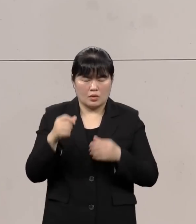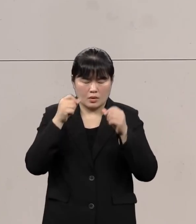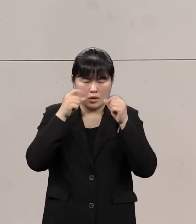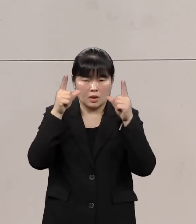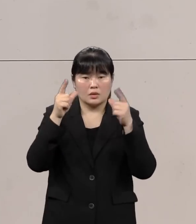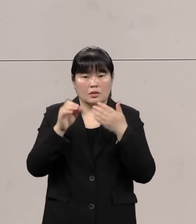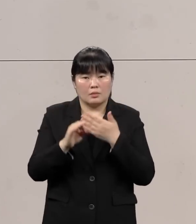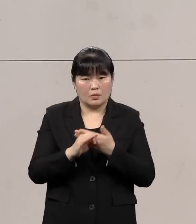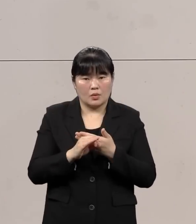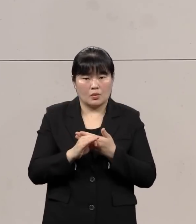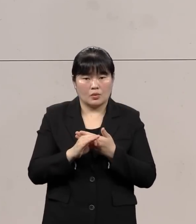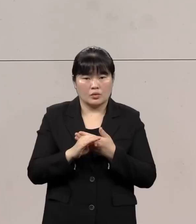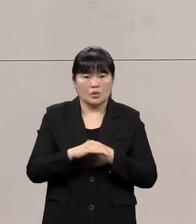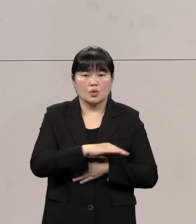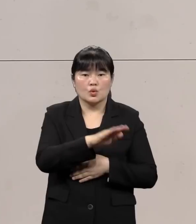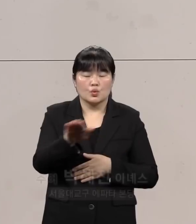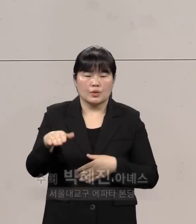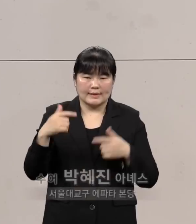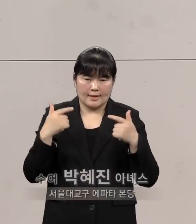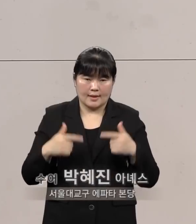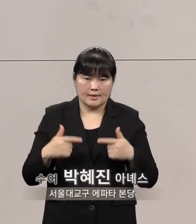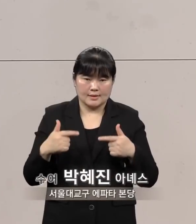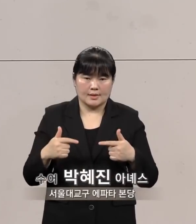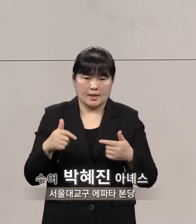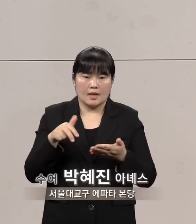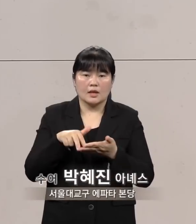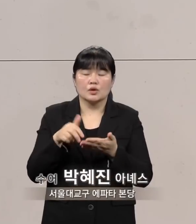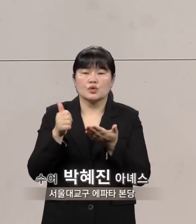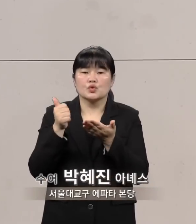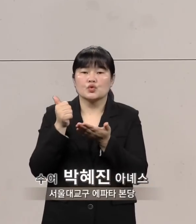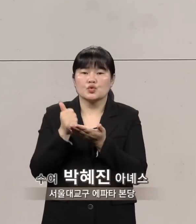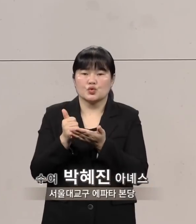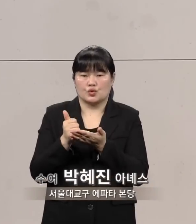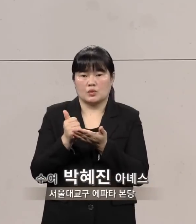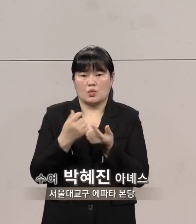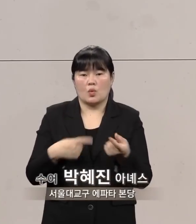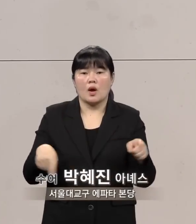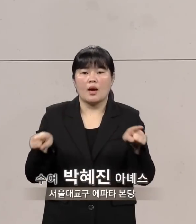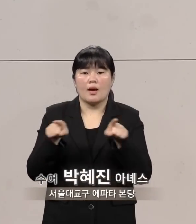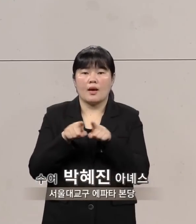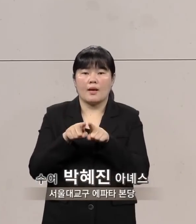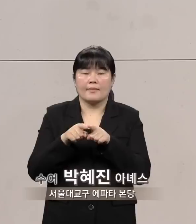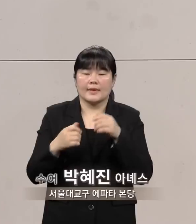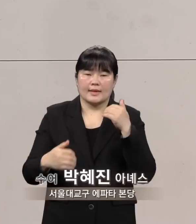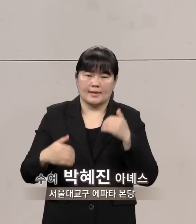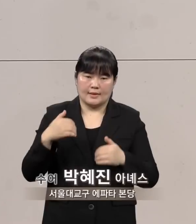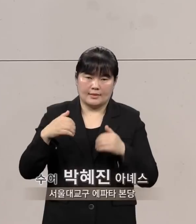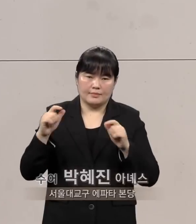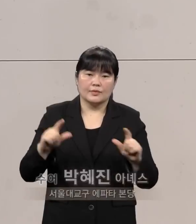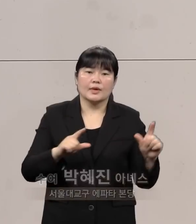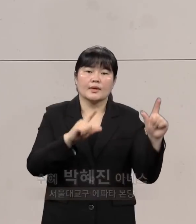깨닫는다면 우리는 매 순간 착한 죄수 디스마스처럼 하느님으로부터